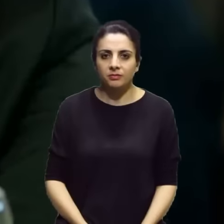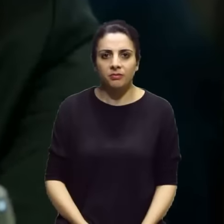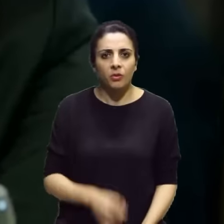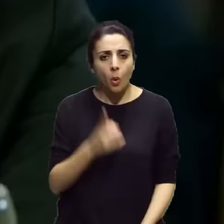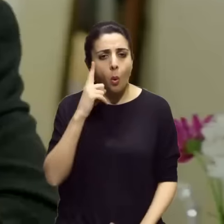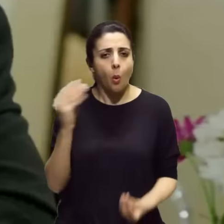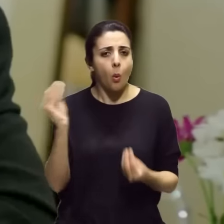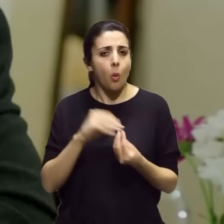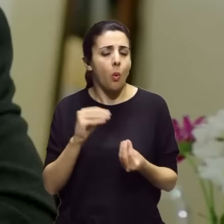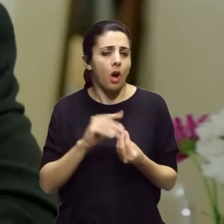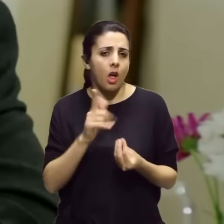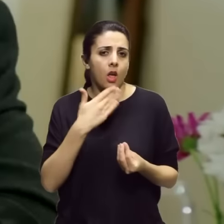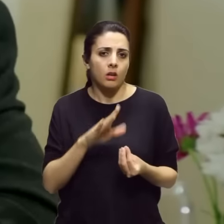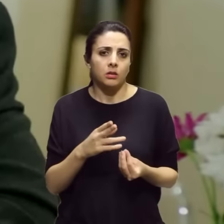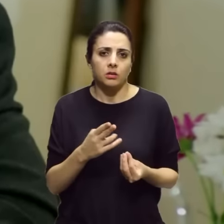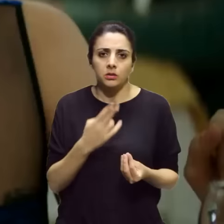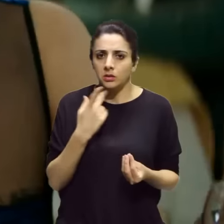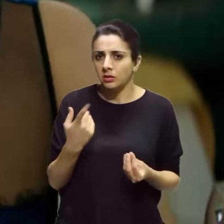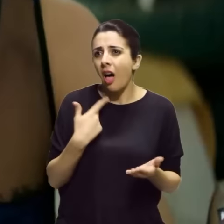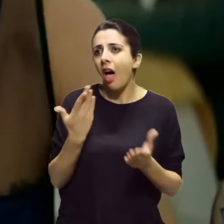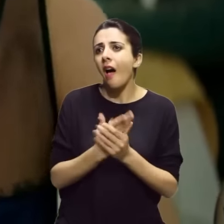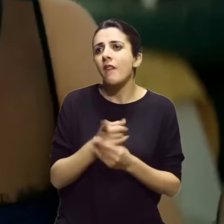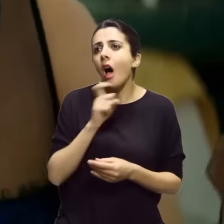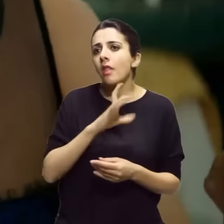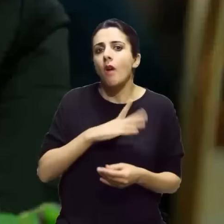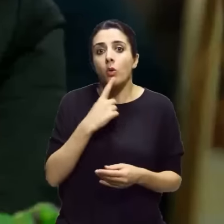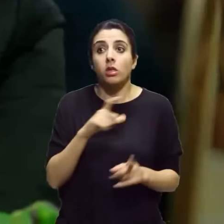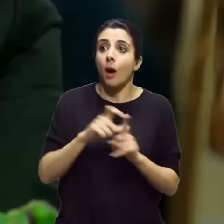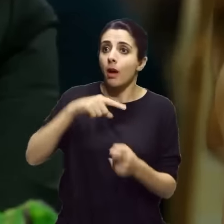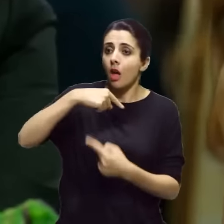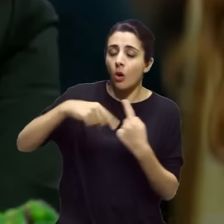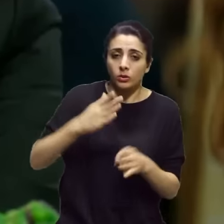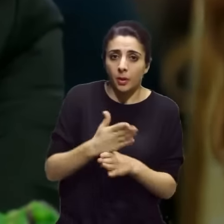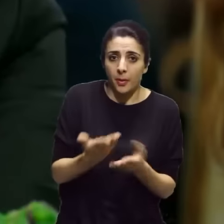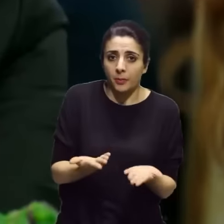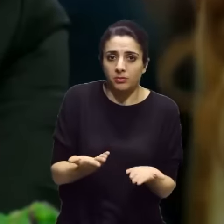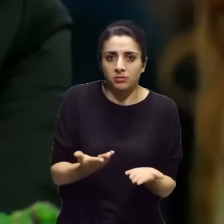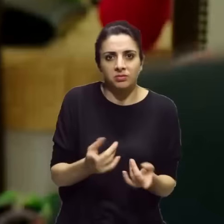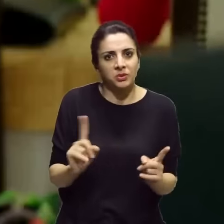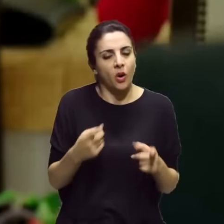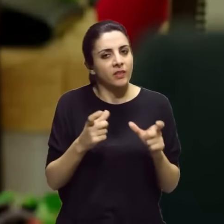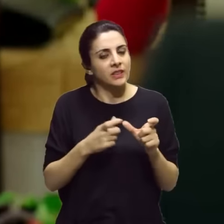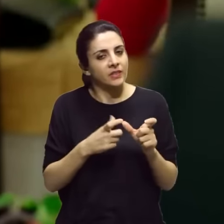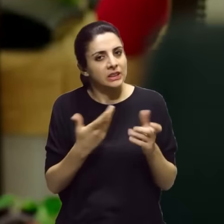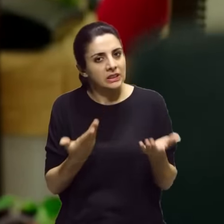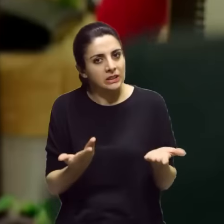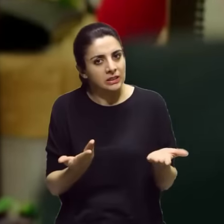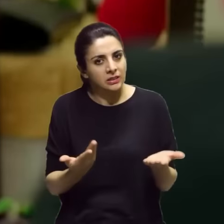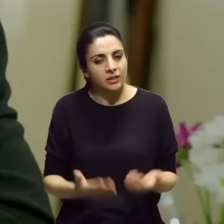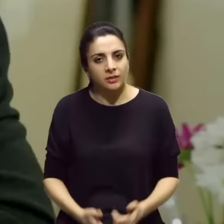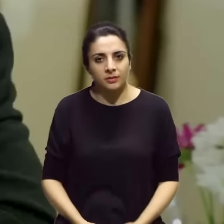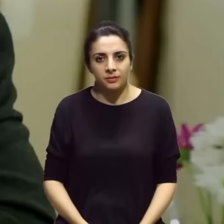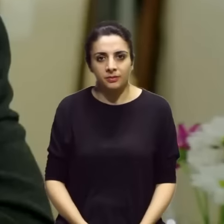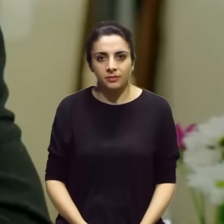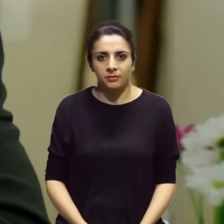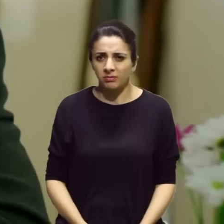Sen de amma abarttın be dostum. Kız evrak hatası diyor işte, sen hala damat nerede falan diyorsun. İlahi Sevinç. Sevinç bozuntulu